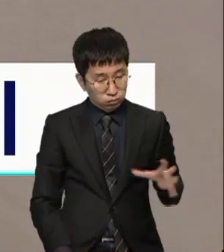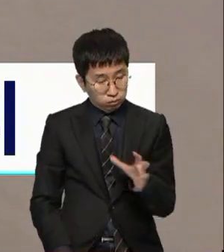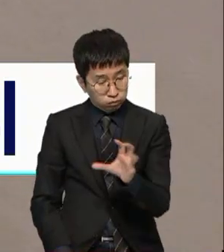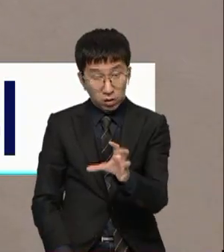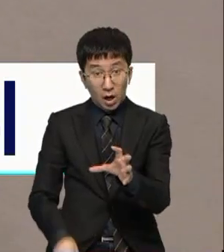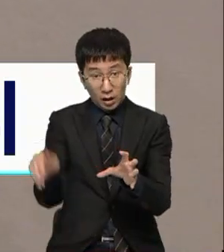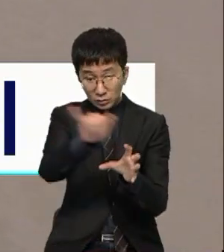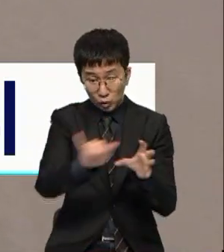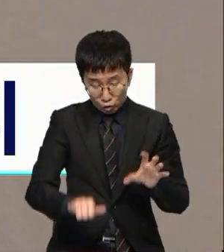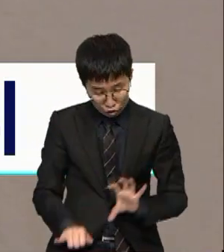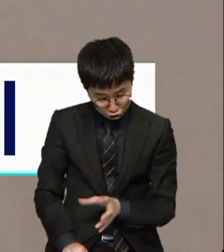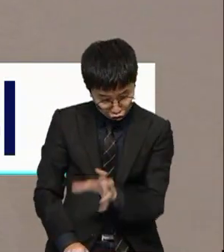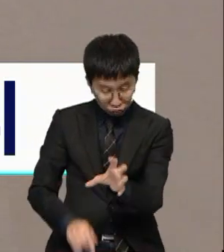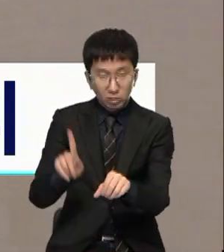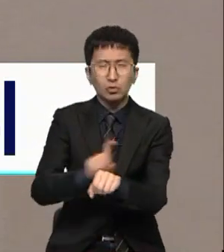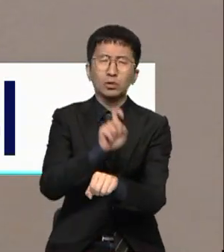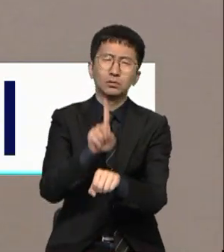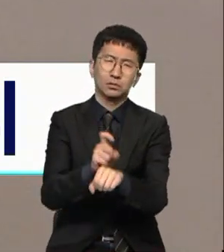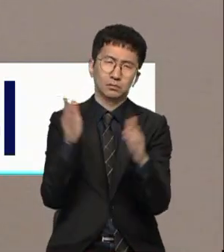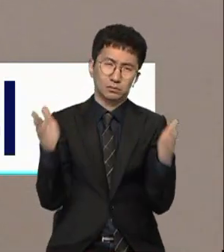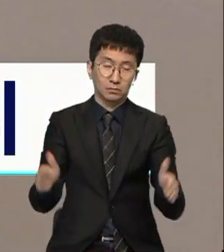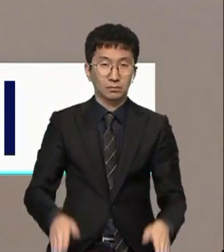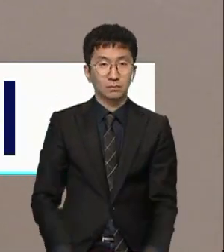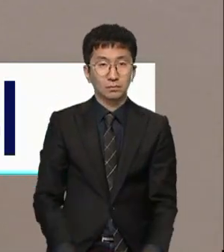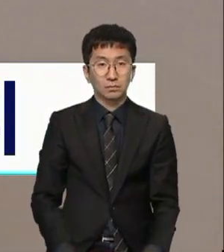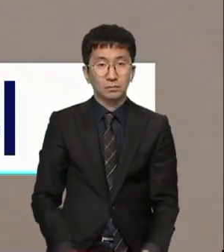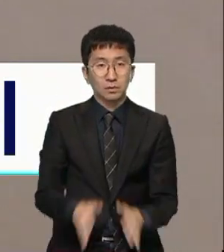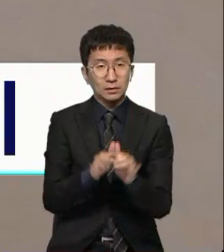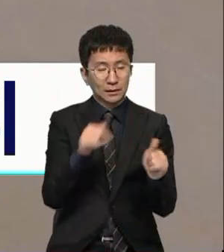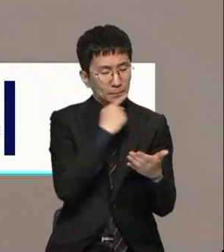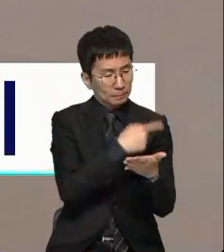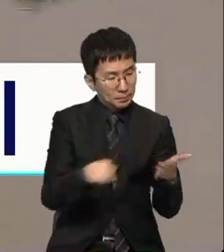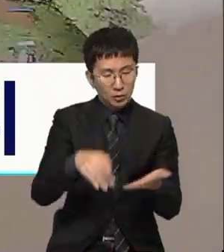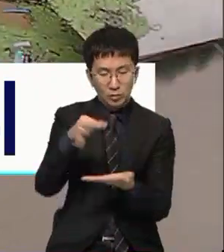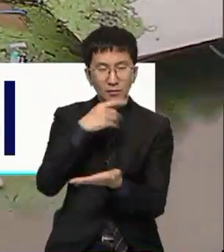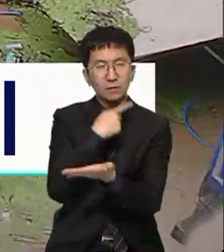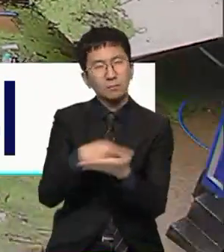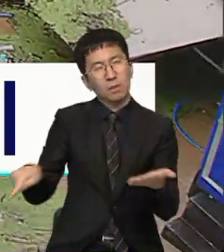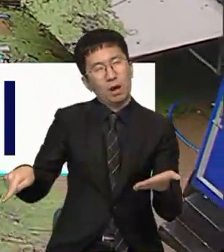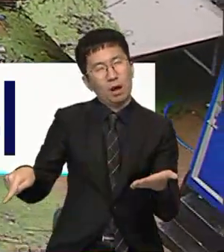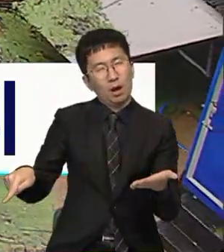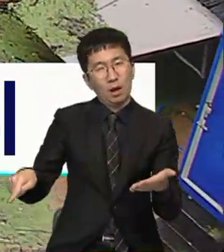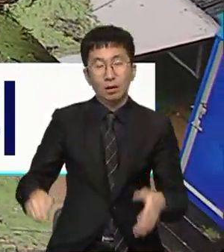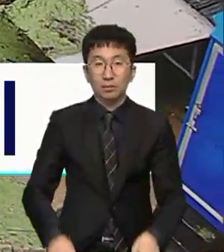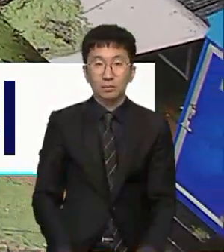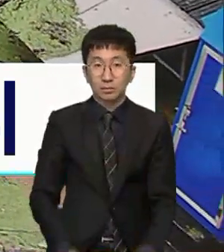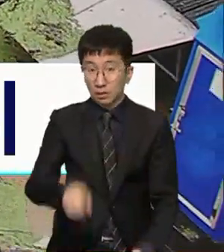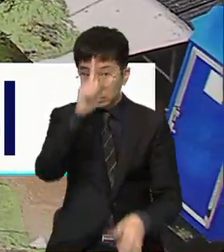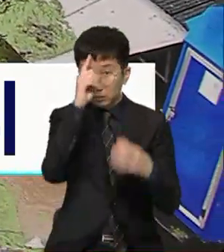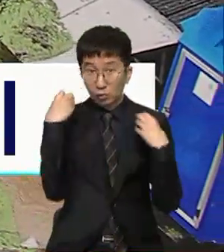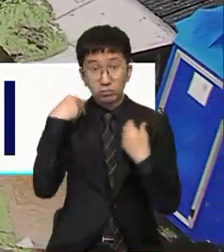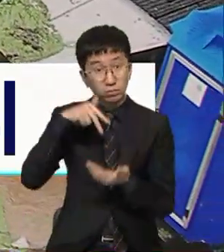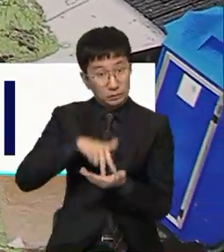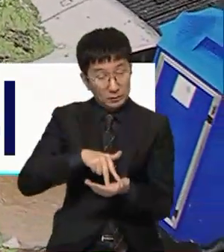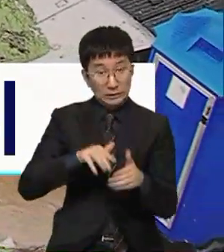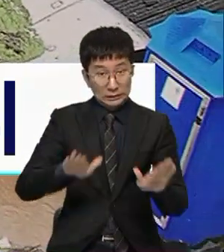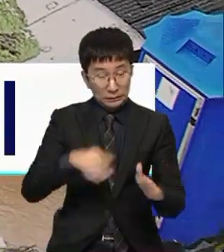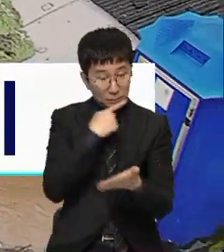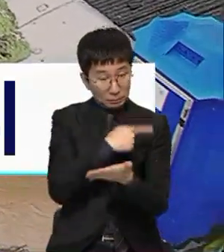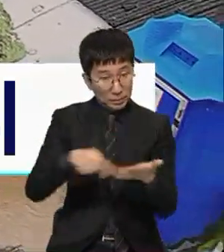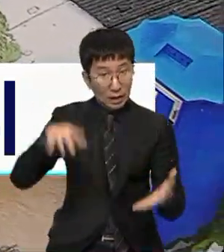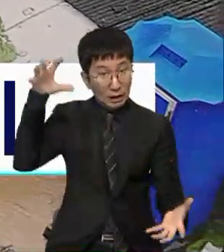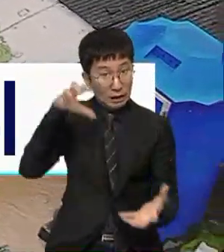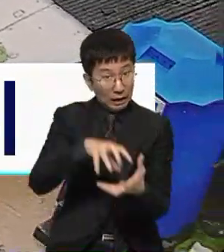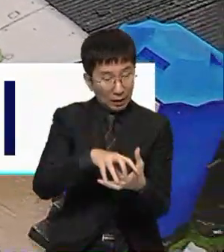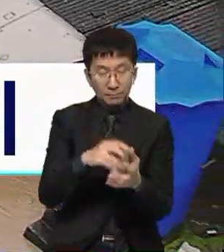태풍이 11시간 가까이 한반도에 머물면서 인명피해와 재산피해가 커지고 있습니다. 중앙안전대책본부가 집계한